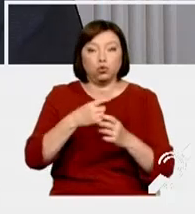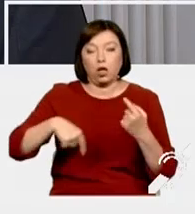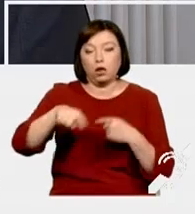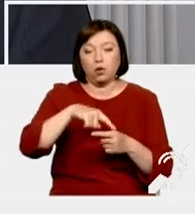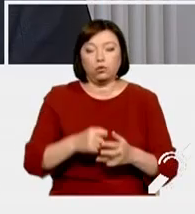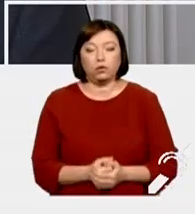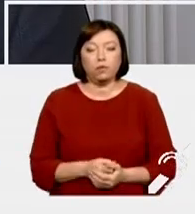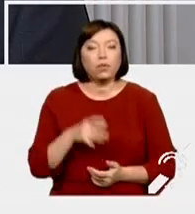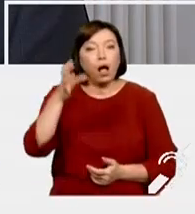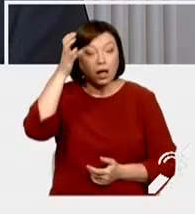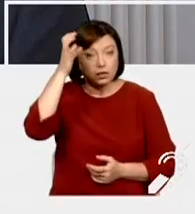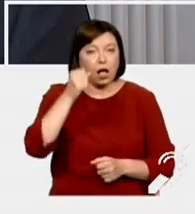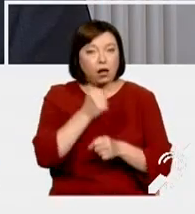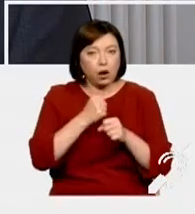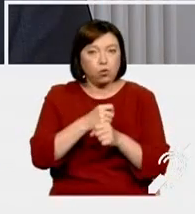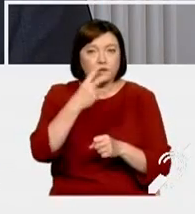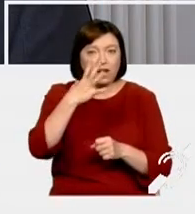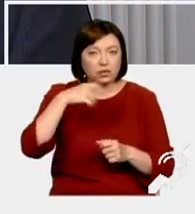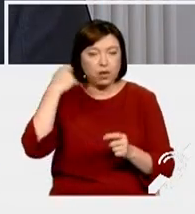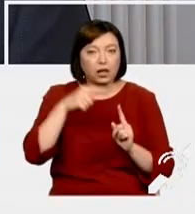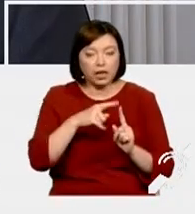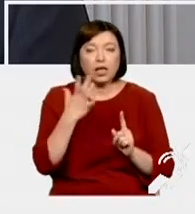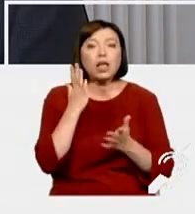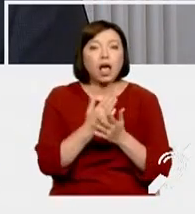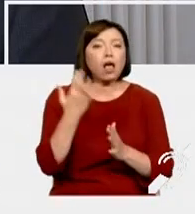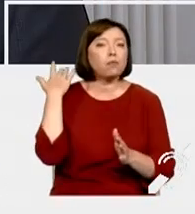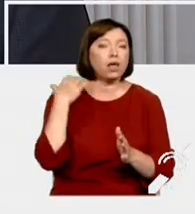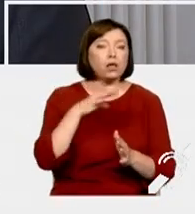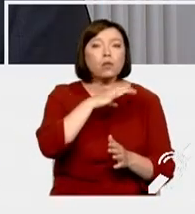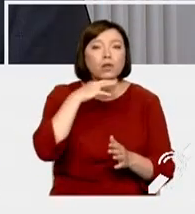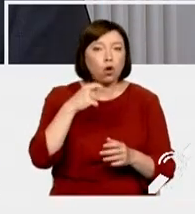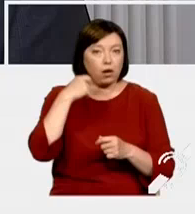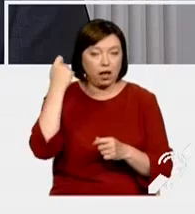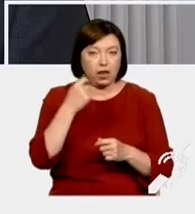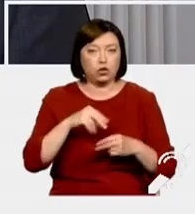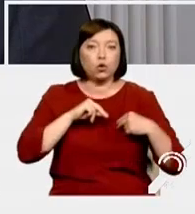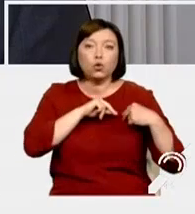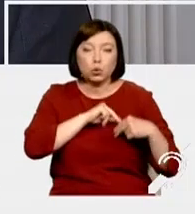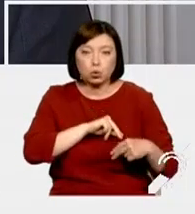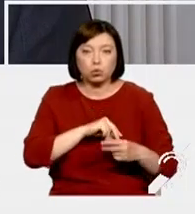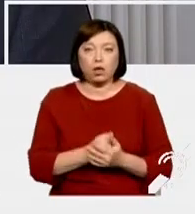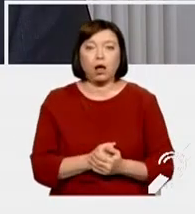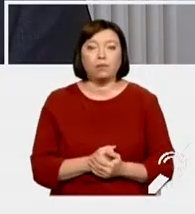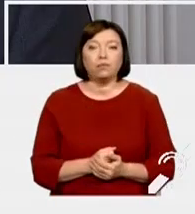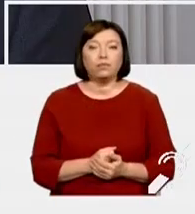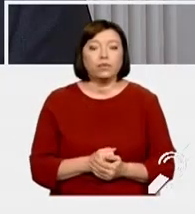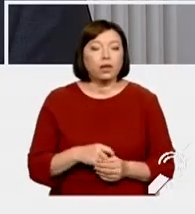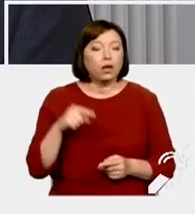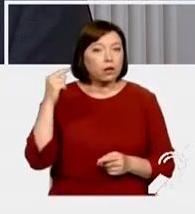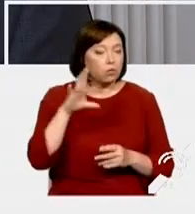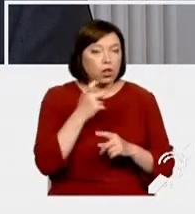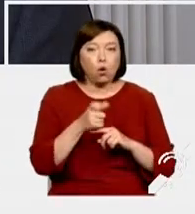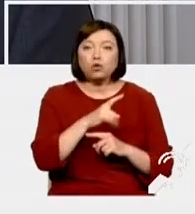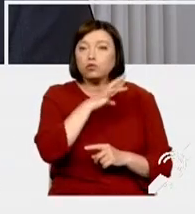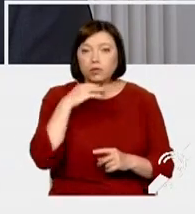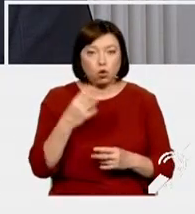domnul academician muncește la 25 de ani deci are în spate 60 de ani de muncă în care a făcut eforturi deosebite pentru a